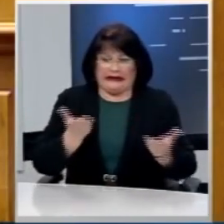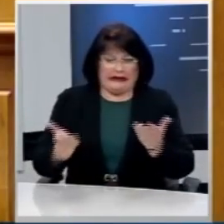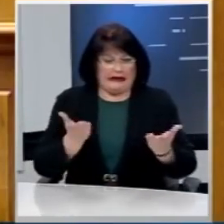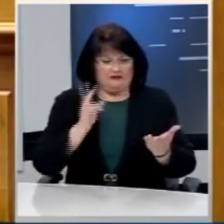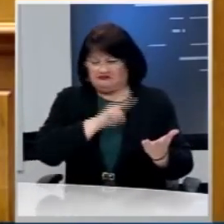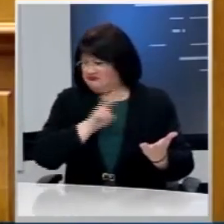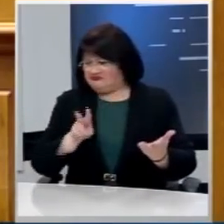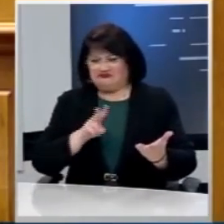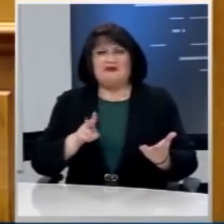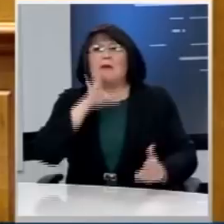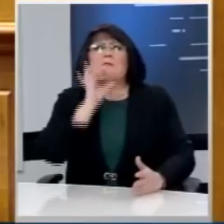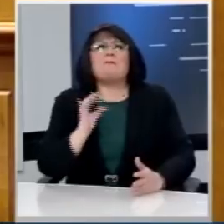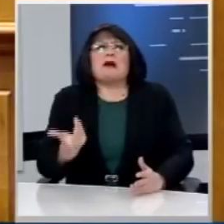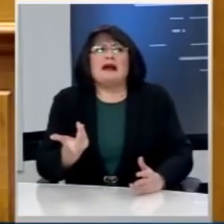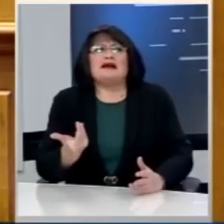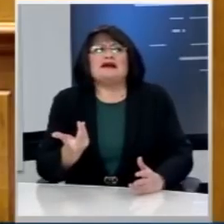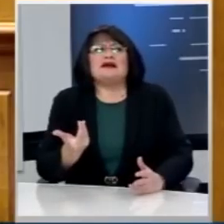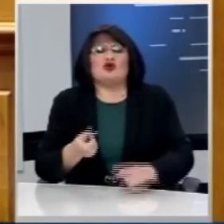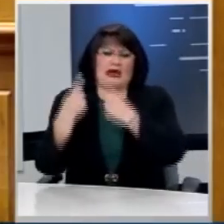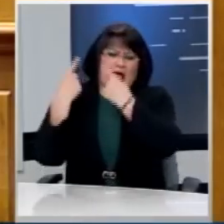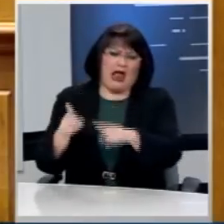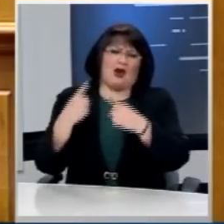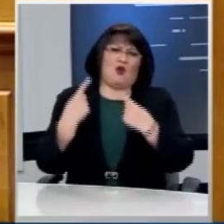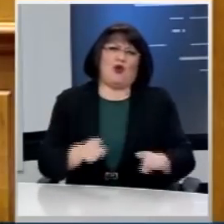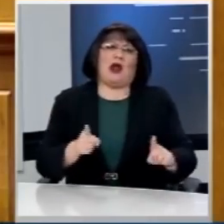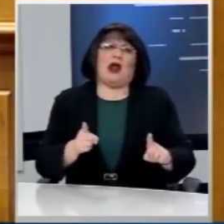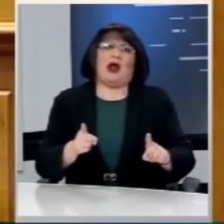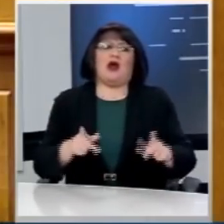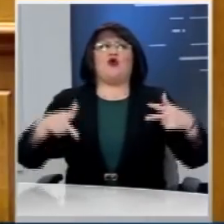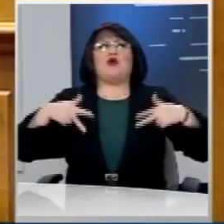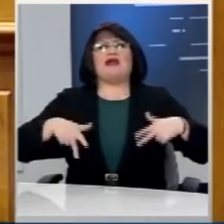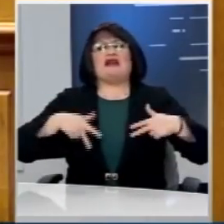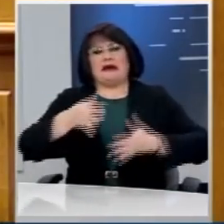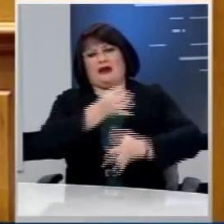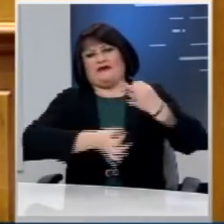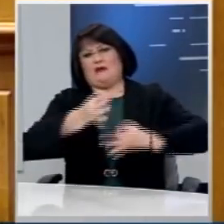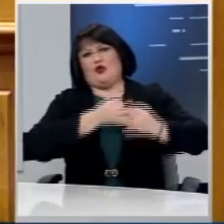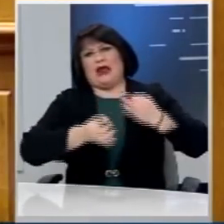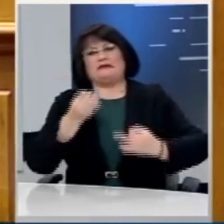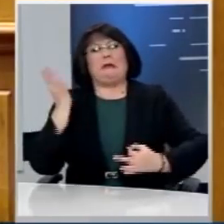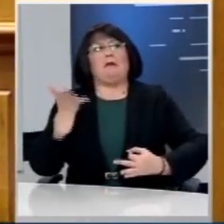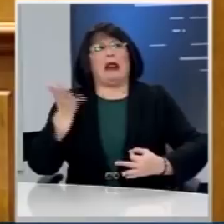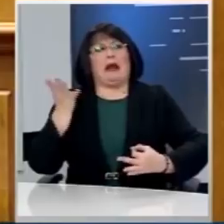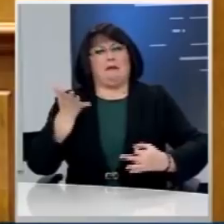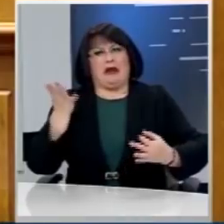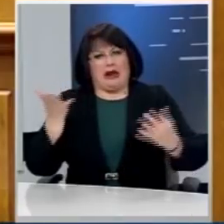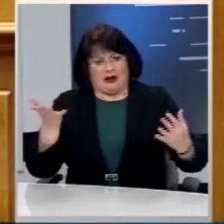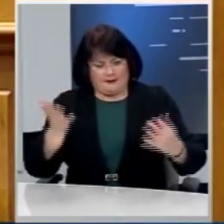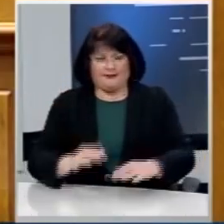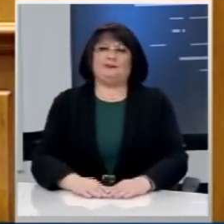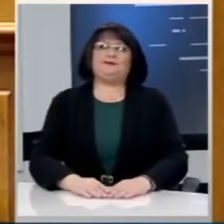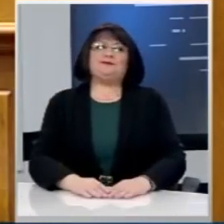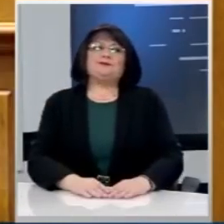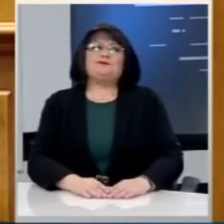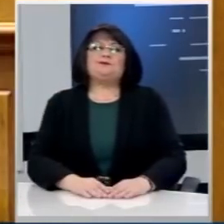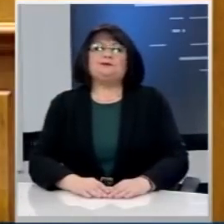κοιτάξει κανείς, η πραγματικότητα είναι διαφορετική από το κυβερνητικό αφήγημα. Ο στόχος μιας συνεχούς,